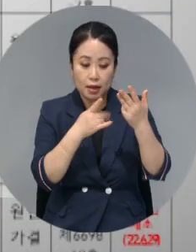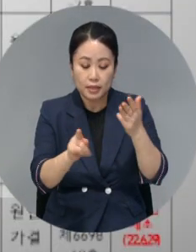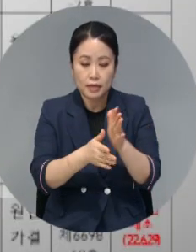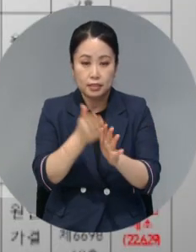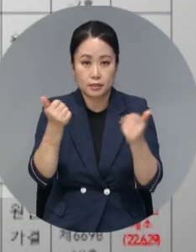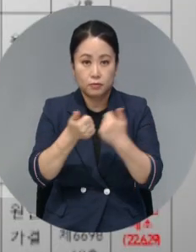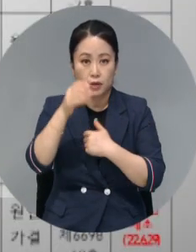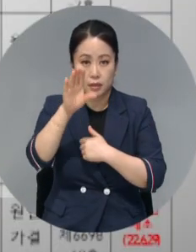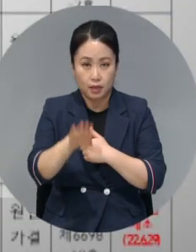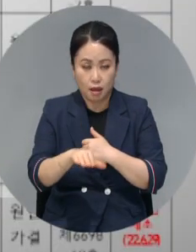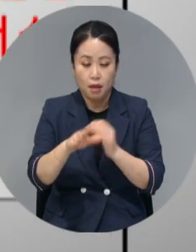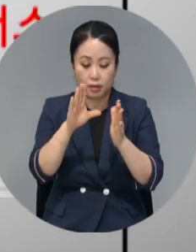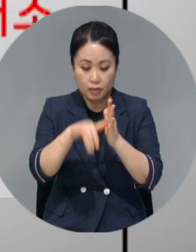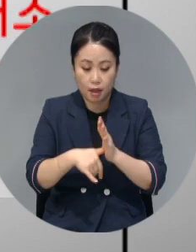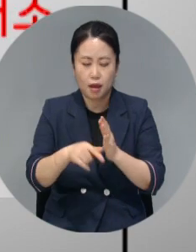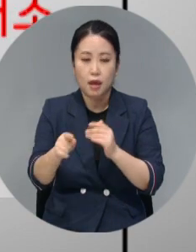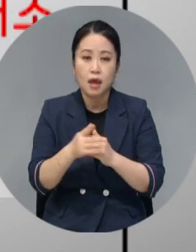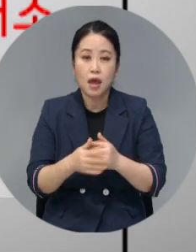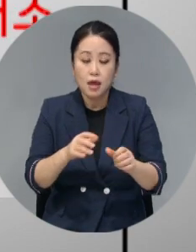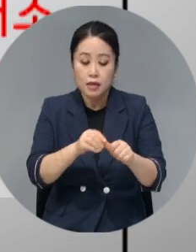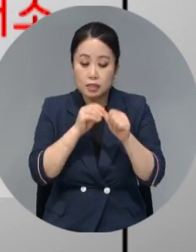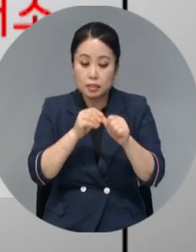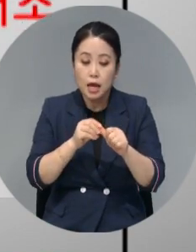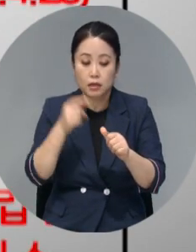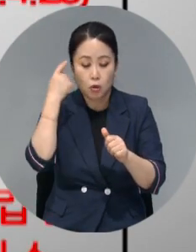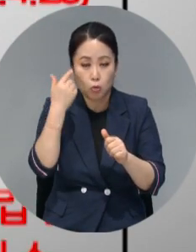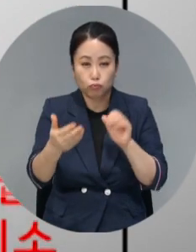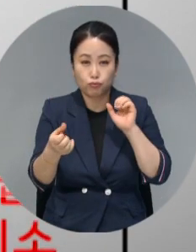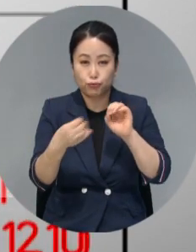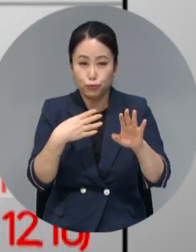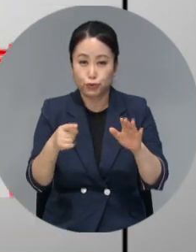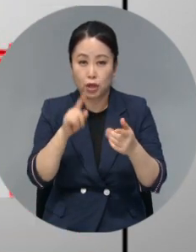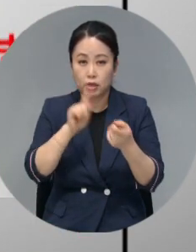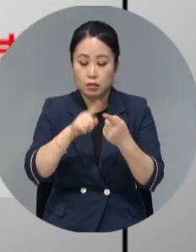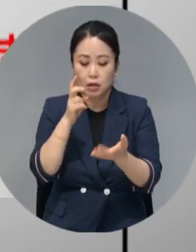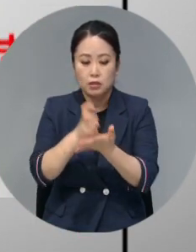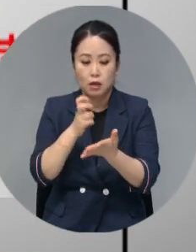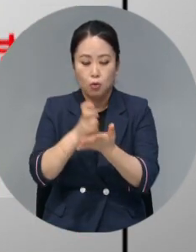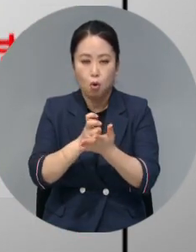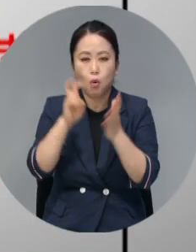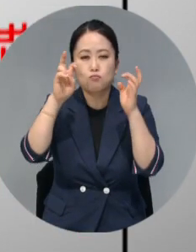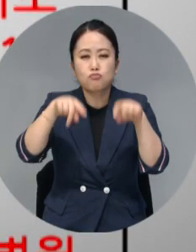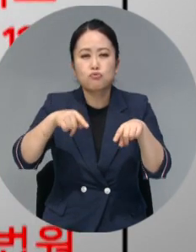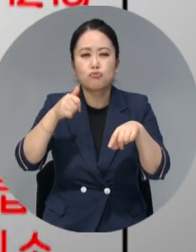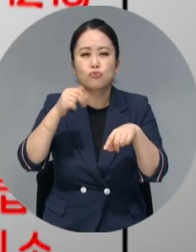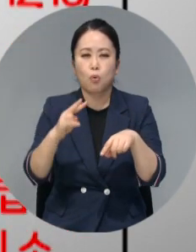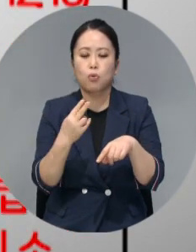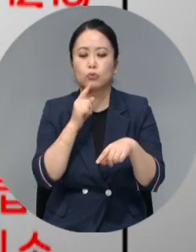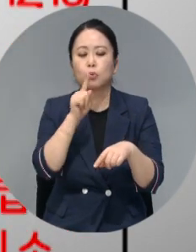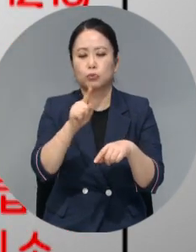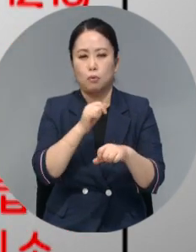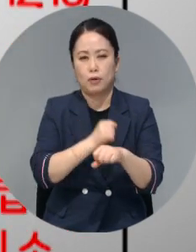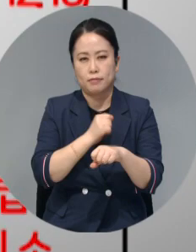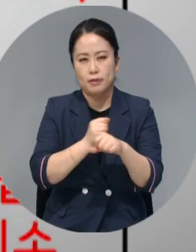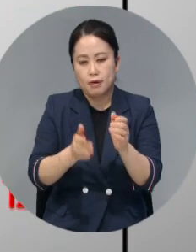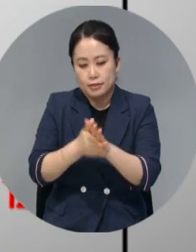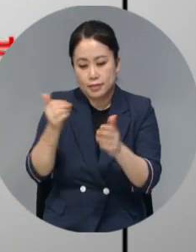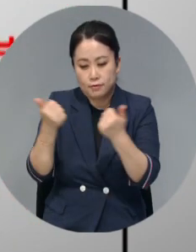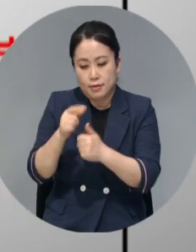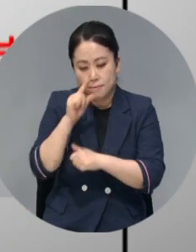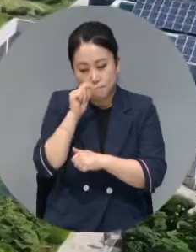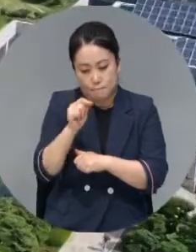당시 인사청문회를 두고 조례 무효 소송까지 제기하며 시의회에 날을 세우기도 했습니다. 관련